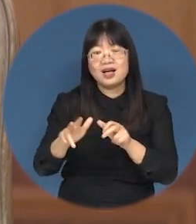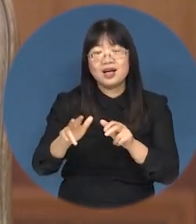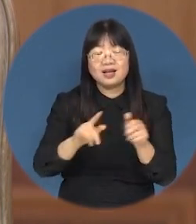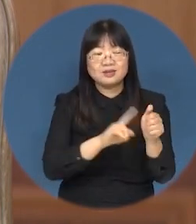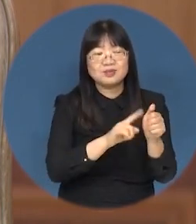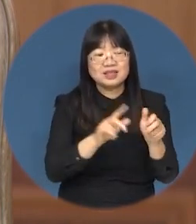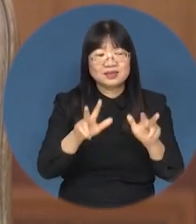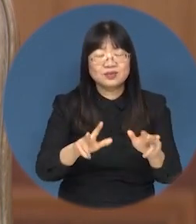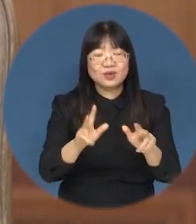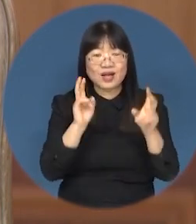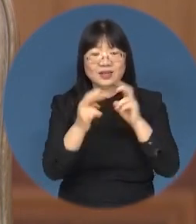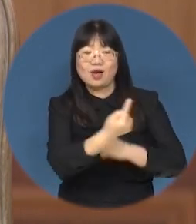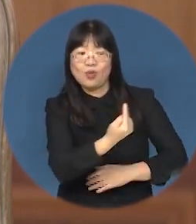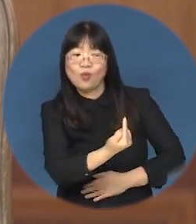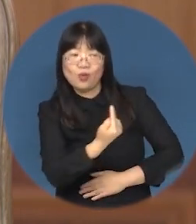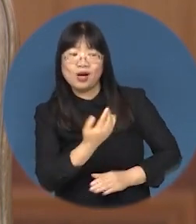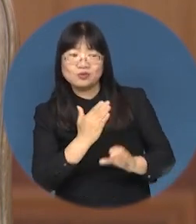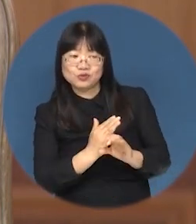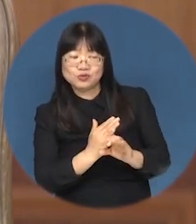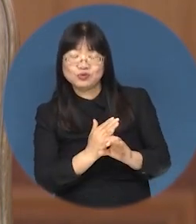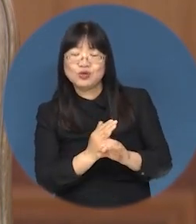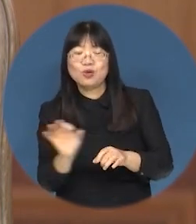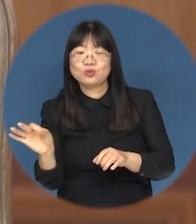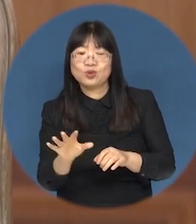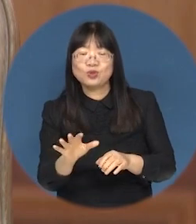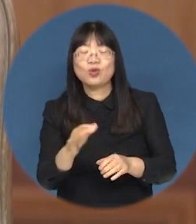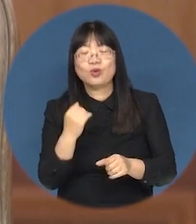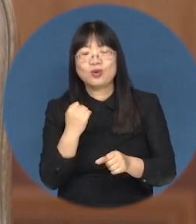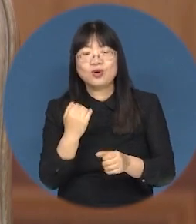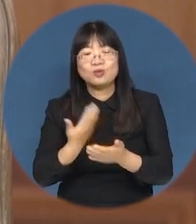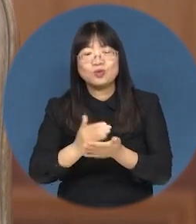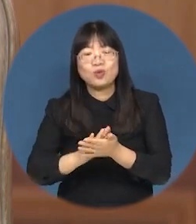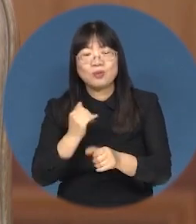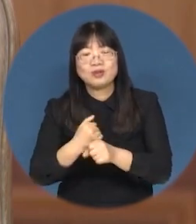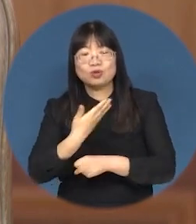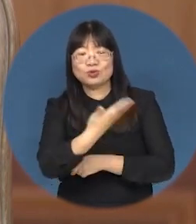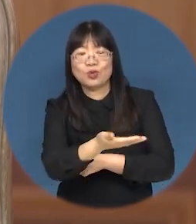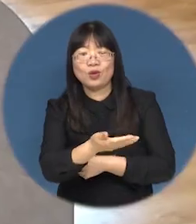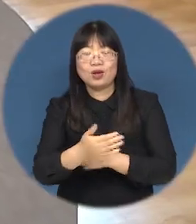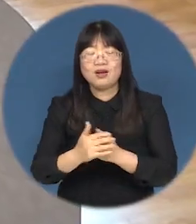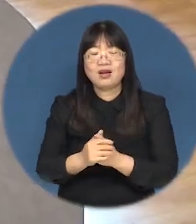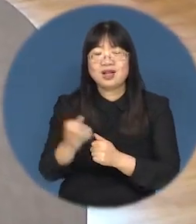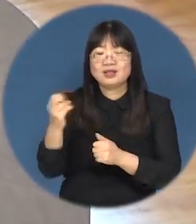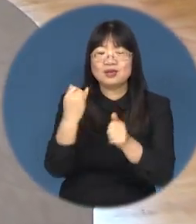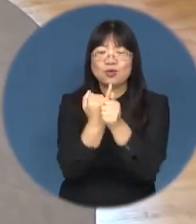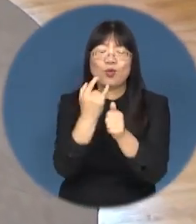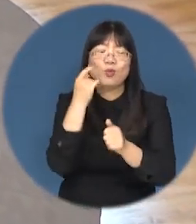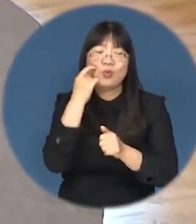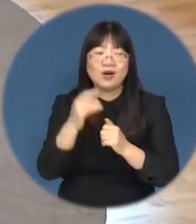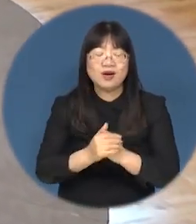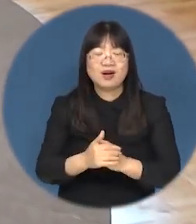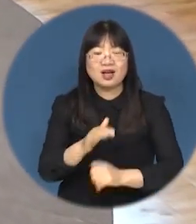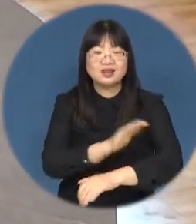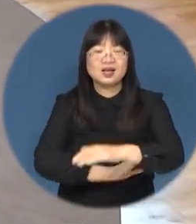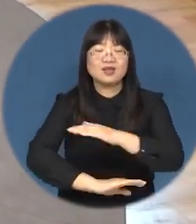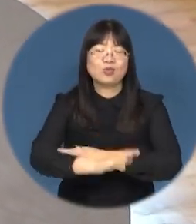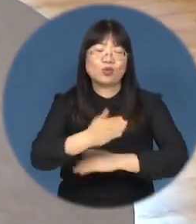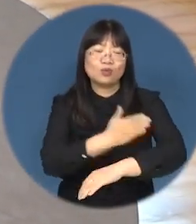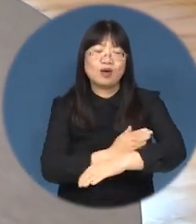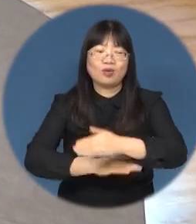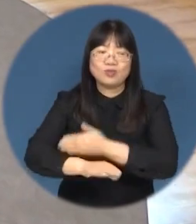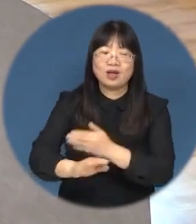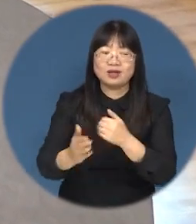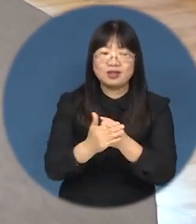오는데 제가 의수를 이제 무료로 이렇게 해주고 있습니다. 왜 그러냐면 아직 이제 결혼도 재혼도 못하시고 양손이 절단되신